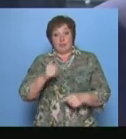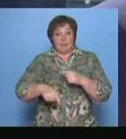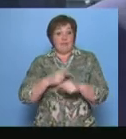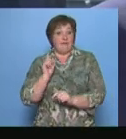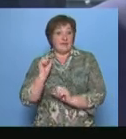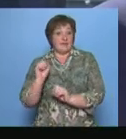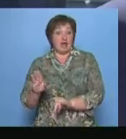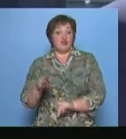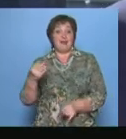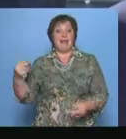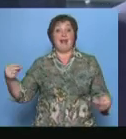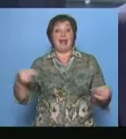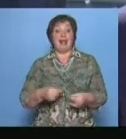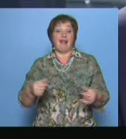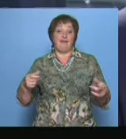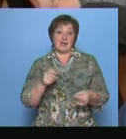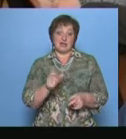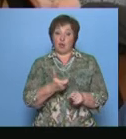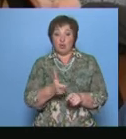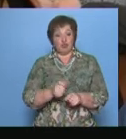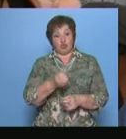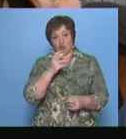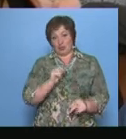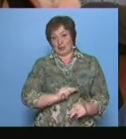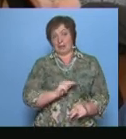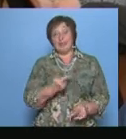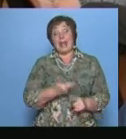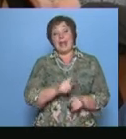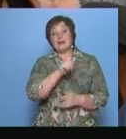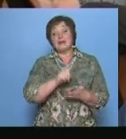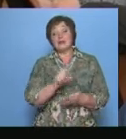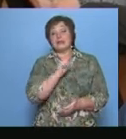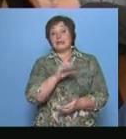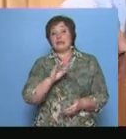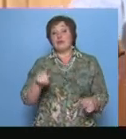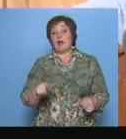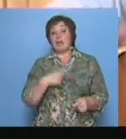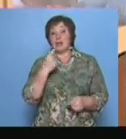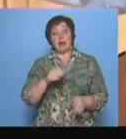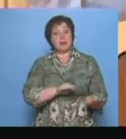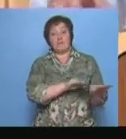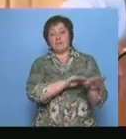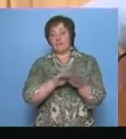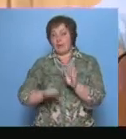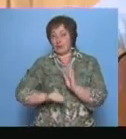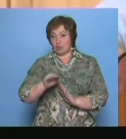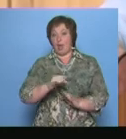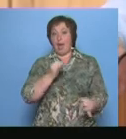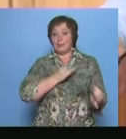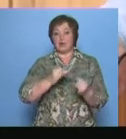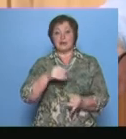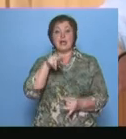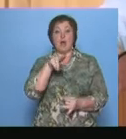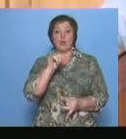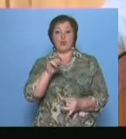придет. Это очень суммы хорошие, приличные. Этот вопрос Александр Соловьев поднимал на самом высоком уровне, обсуждал с президентом